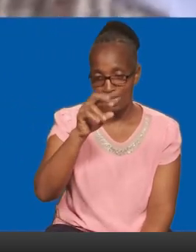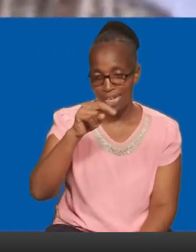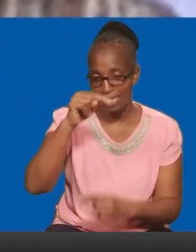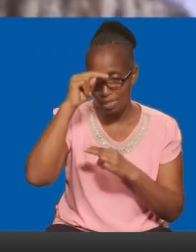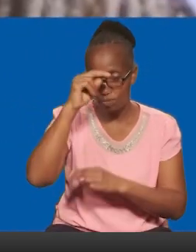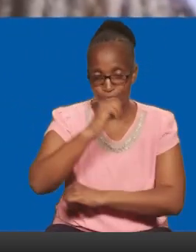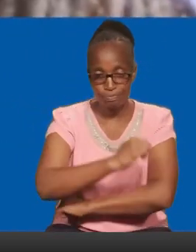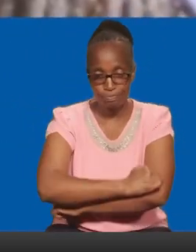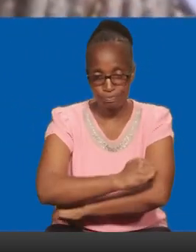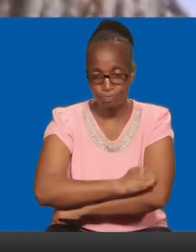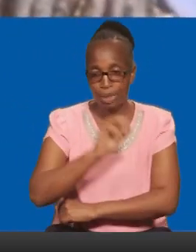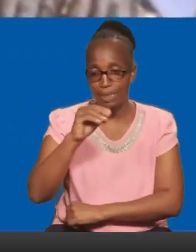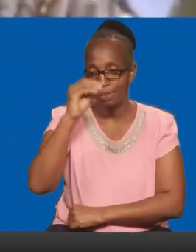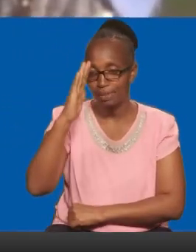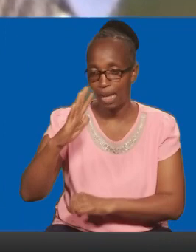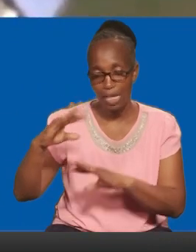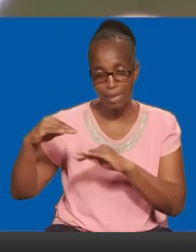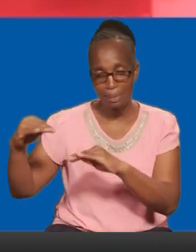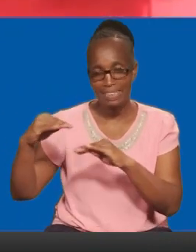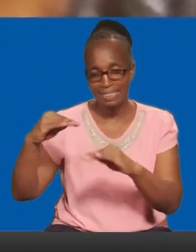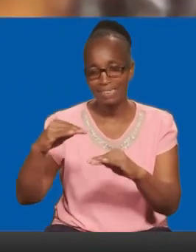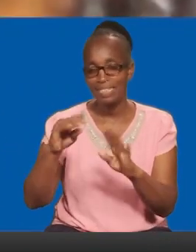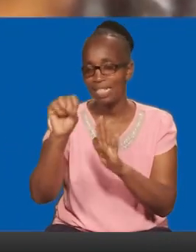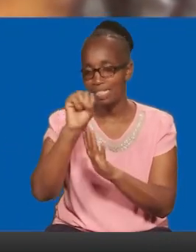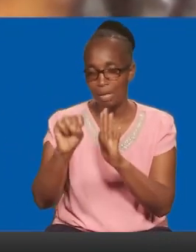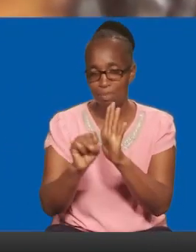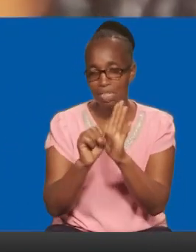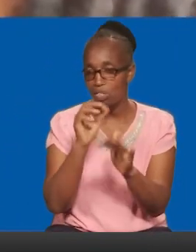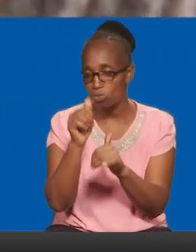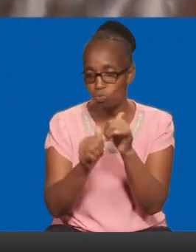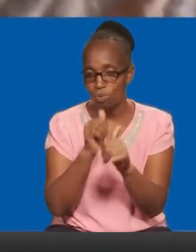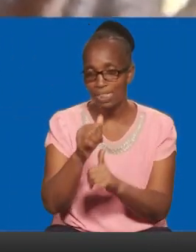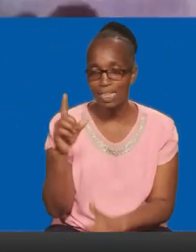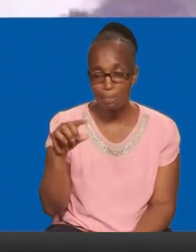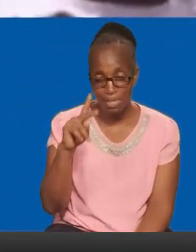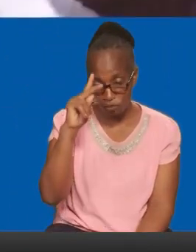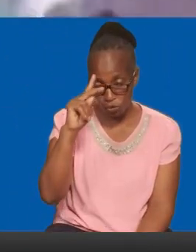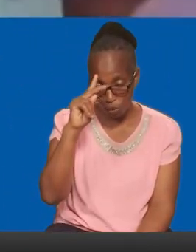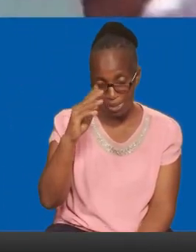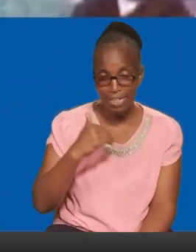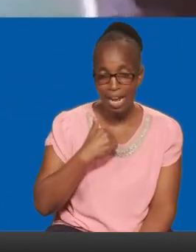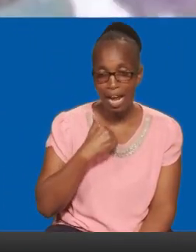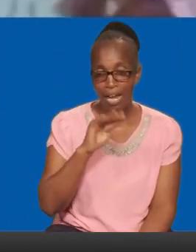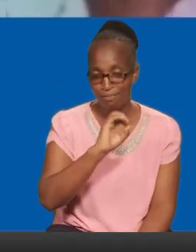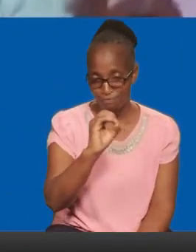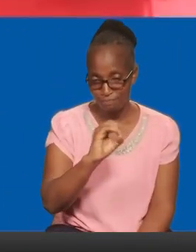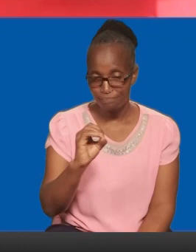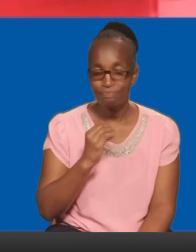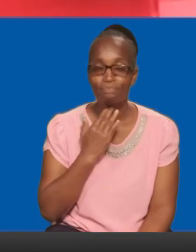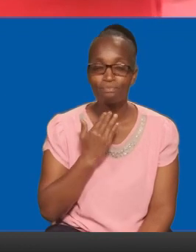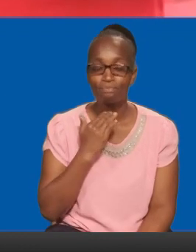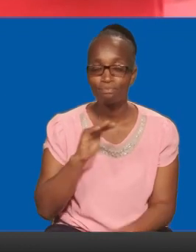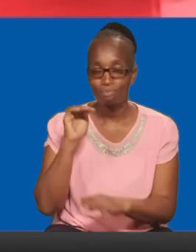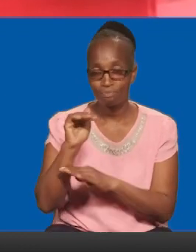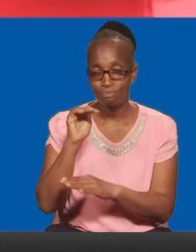msingi wanalazimika kufundisha masomo ambao sio yao kwa sababu ya idadi ndogo ya walimu wa CBC.